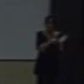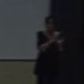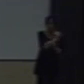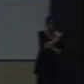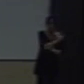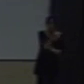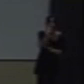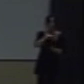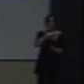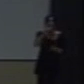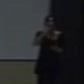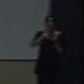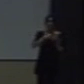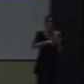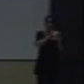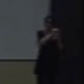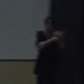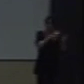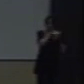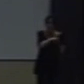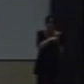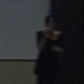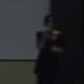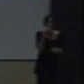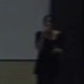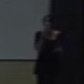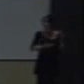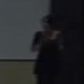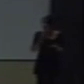aquesta demanda de codis ètics, doncs, valorar potser els índexs